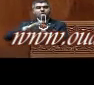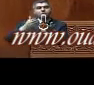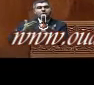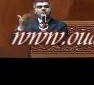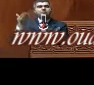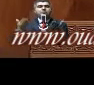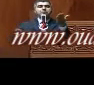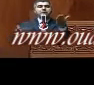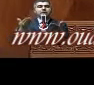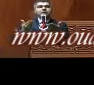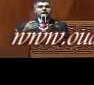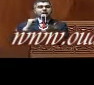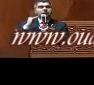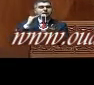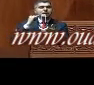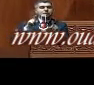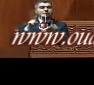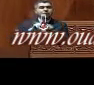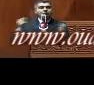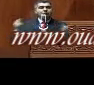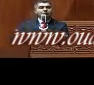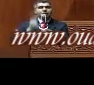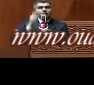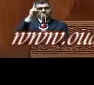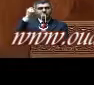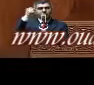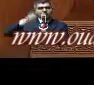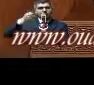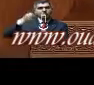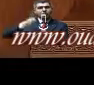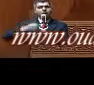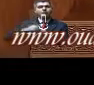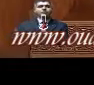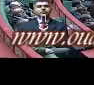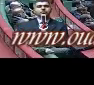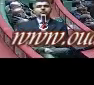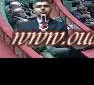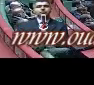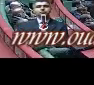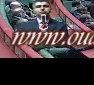متوازنة ومستدامة وتدارك العجل الاجتماعي. والله ولي التوفيق. السلام عليكم ورحمة الله تعالى وبركاته.